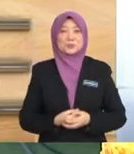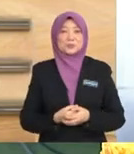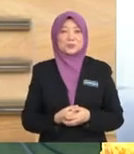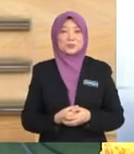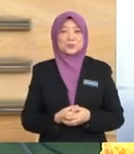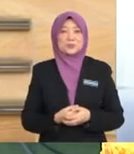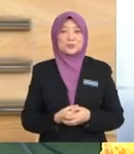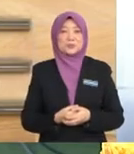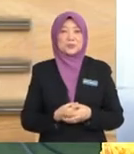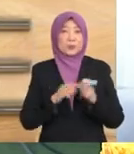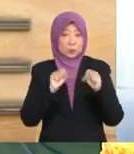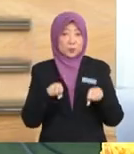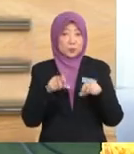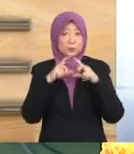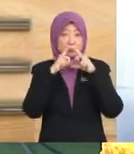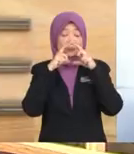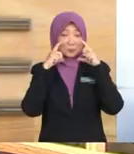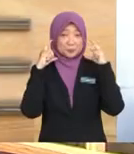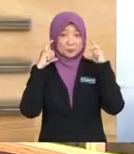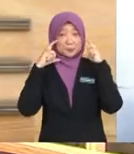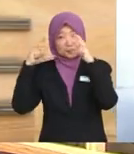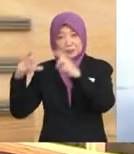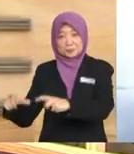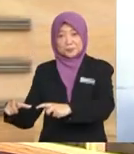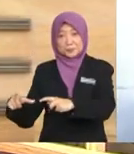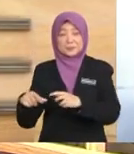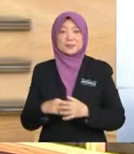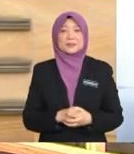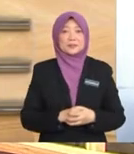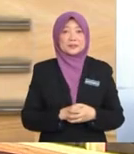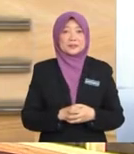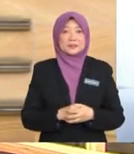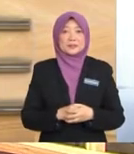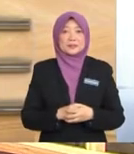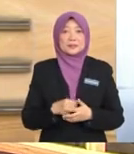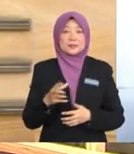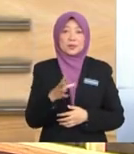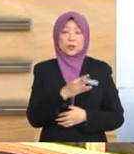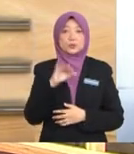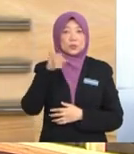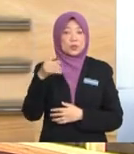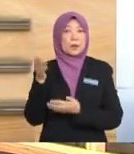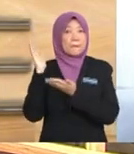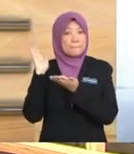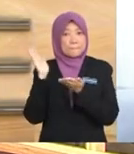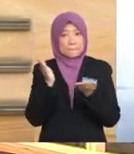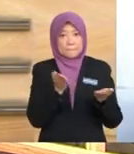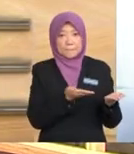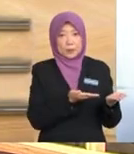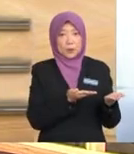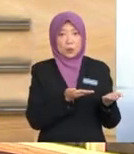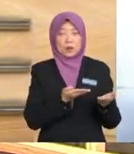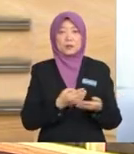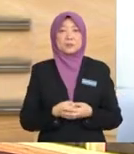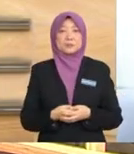kita buka dulu, cikgu? Sambil-sambil tu saya juga saya bawa botol ajaib,